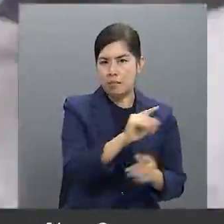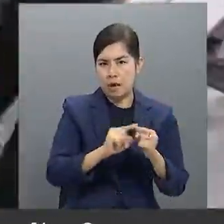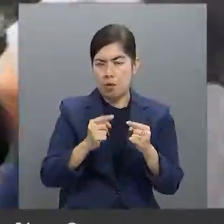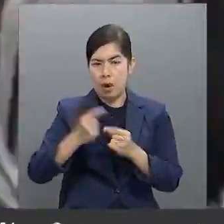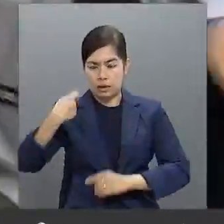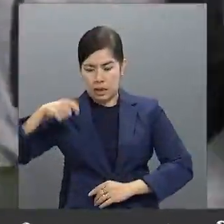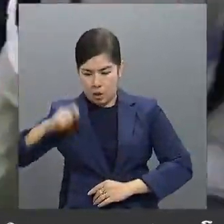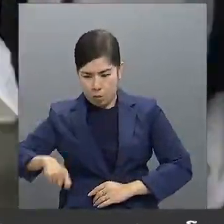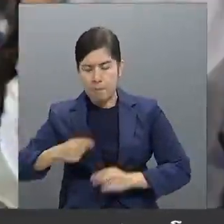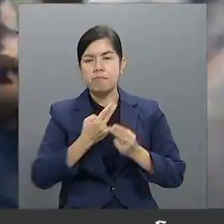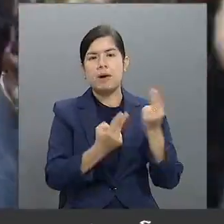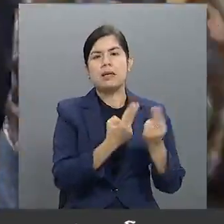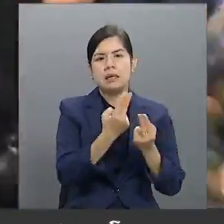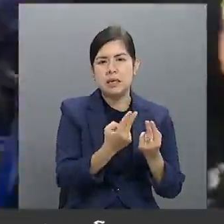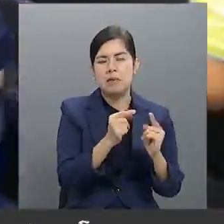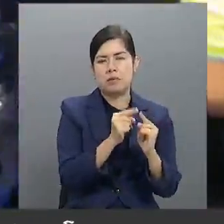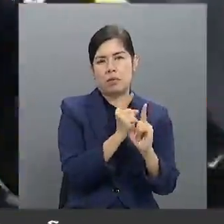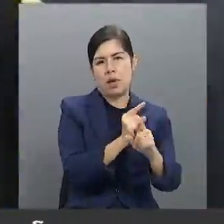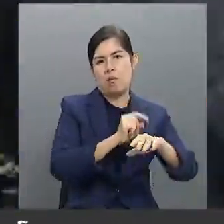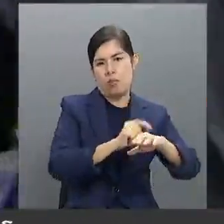เยี่ยมตามเวลาที่กำหนดค่ะอ่ะ